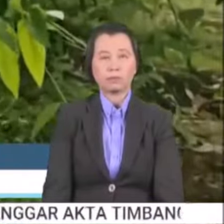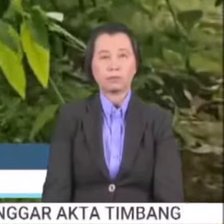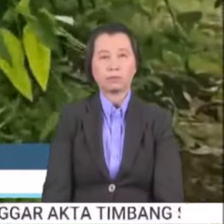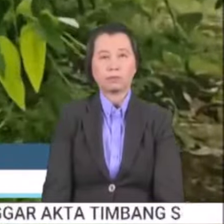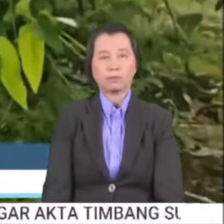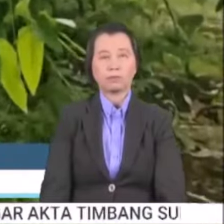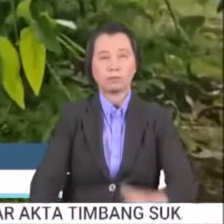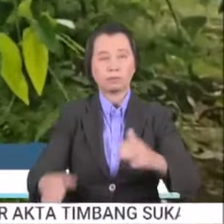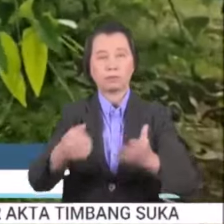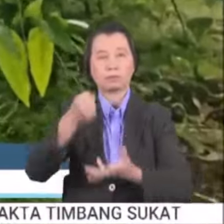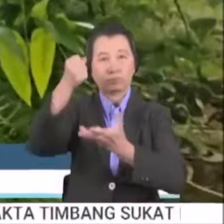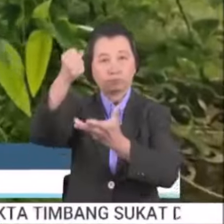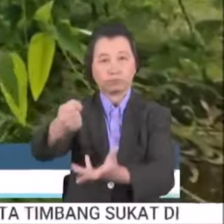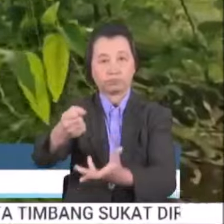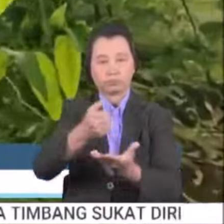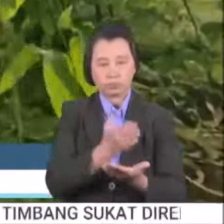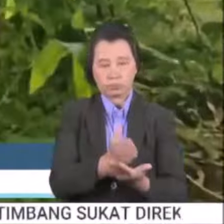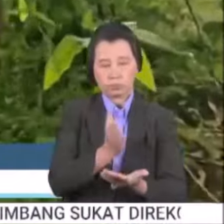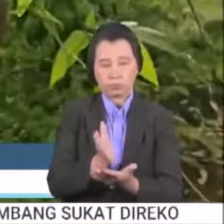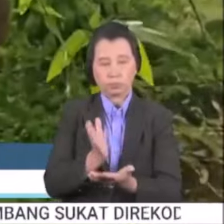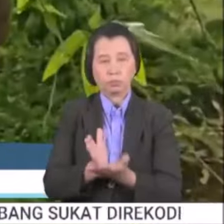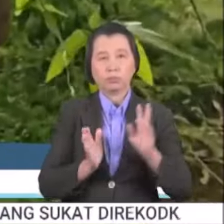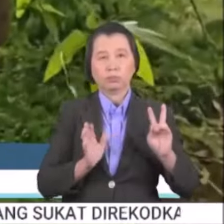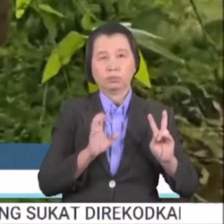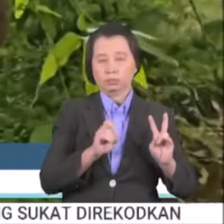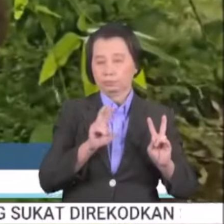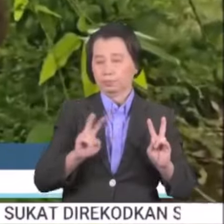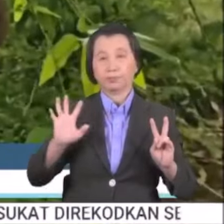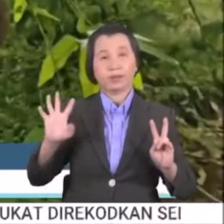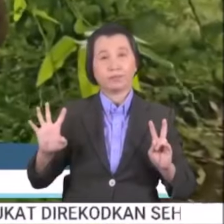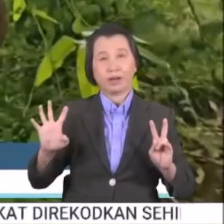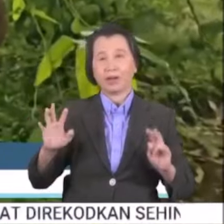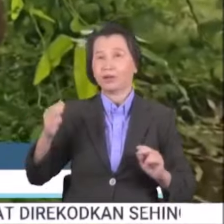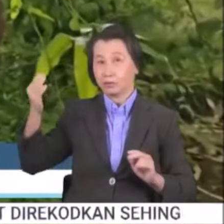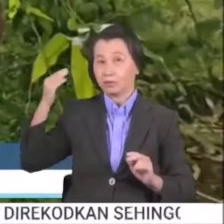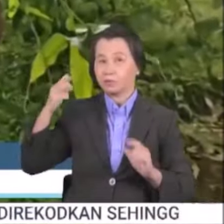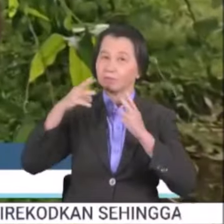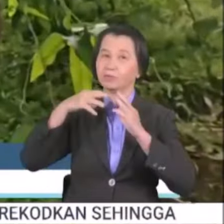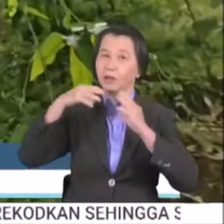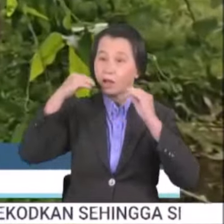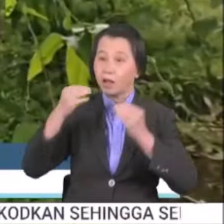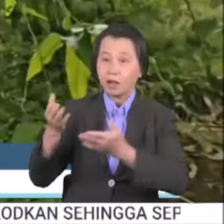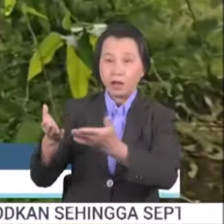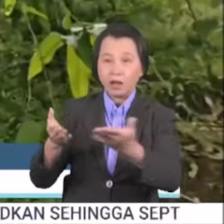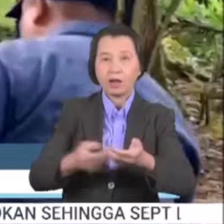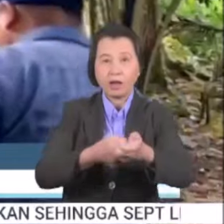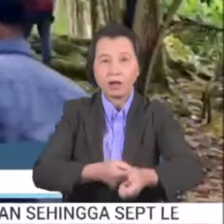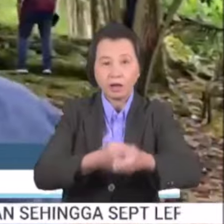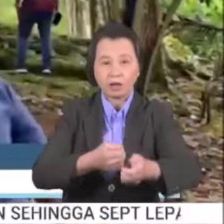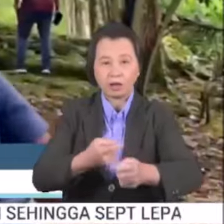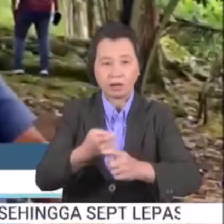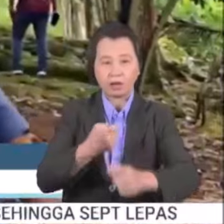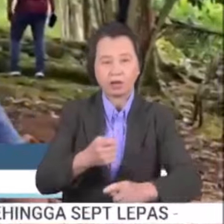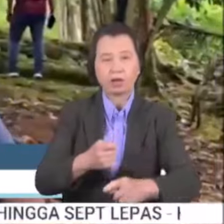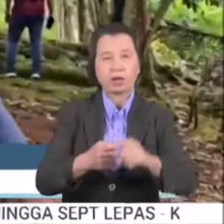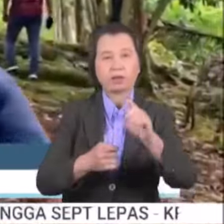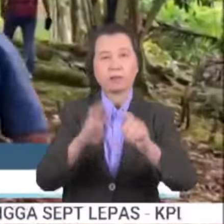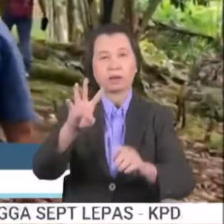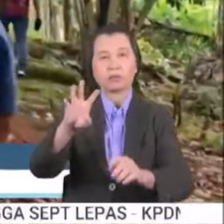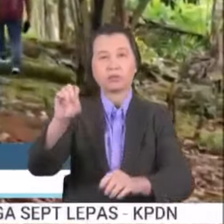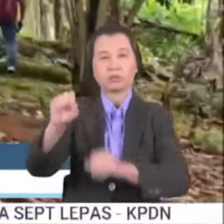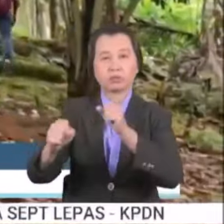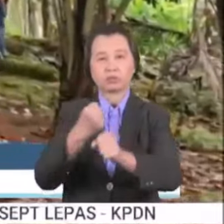Bantuan di bawah peruntukan Belanjawan 2024 itu menceriakan petani Dawis Wong Ting Loy, 40